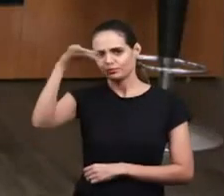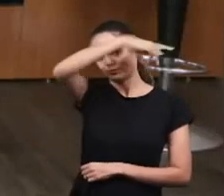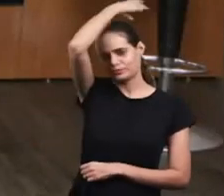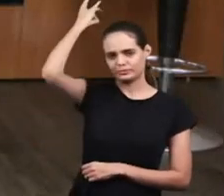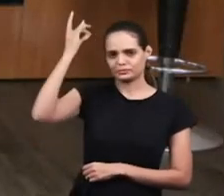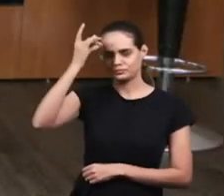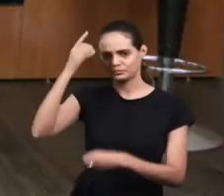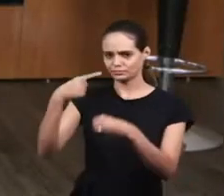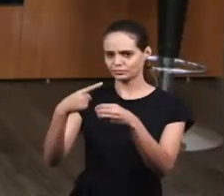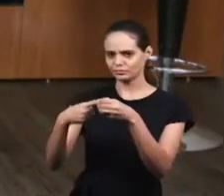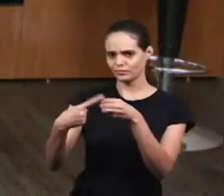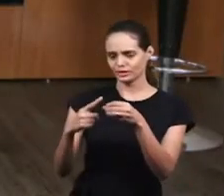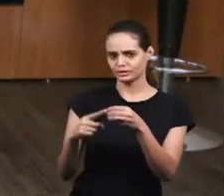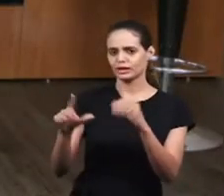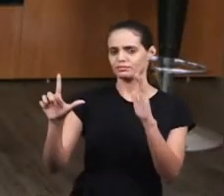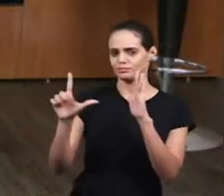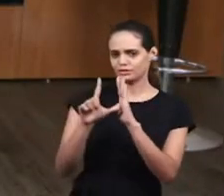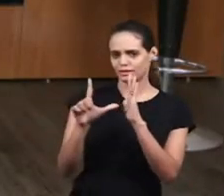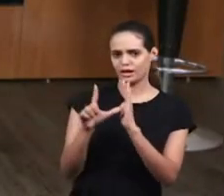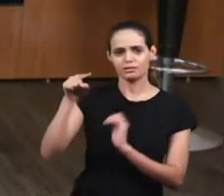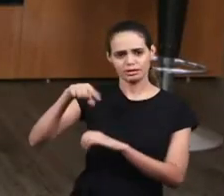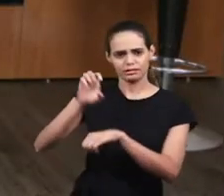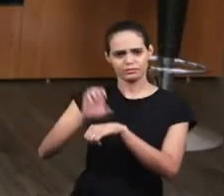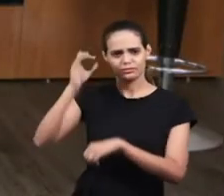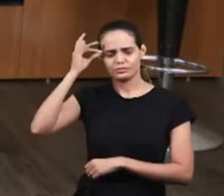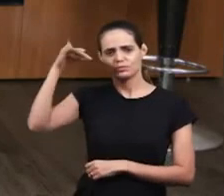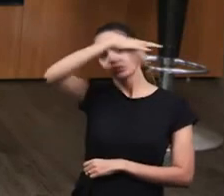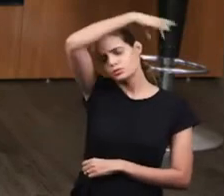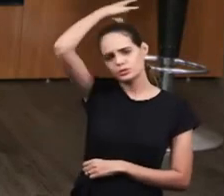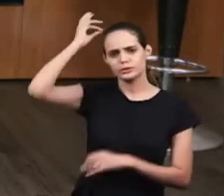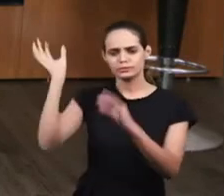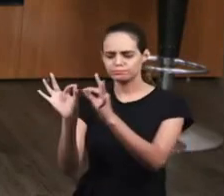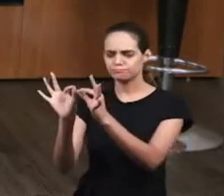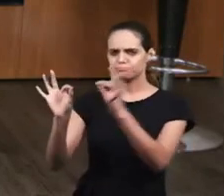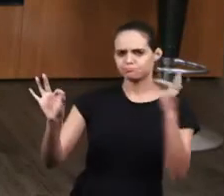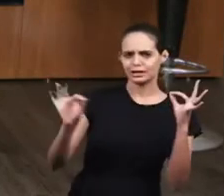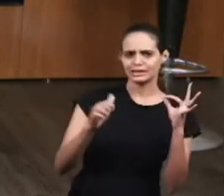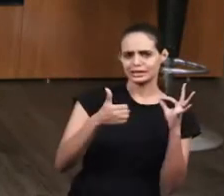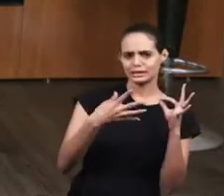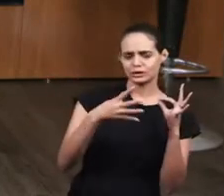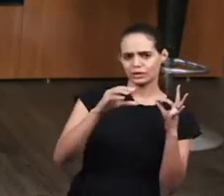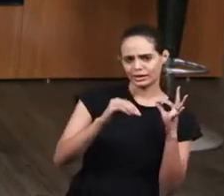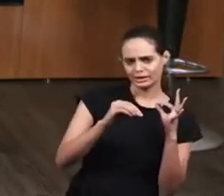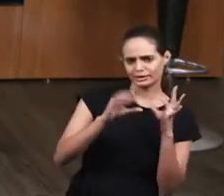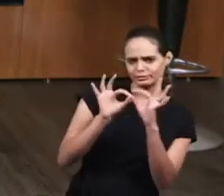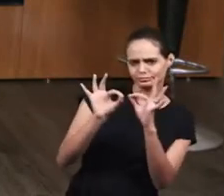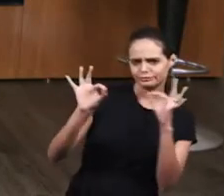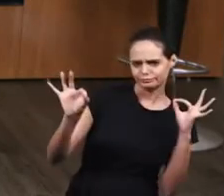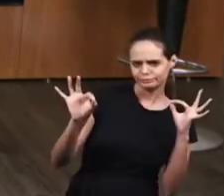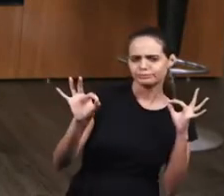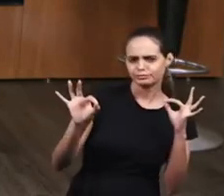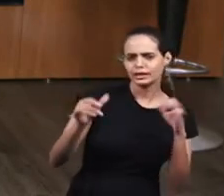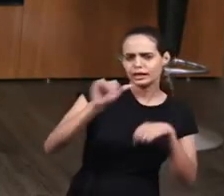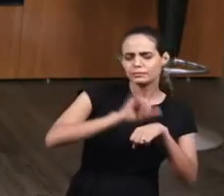Stadt Linhares, nördlich vom Espírito Santo, 180 Kilometer von der Hauptstadt entfernt, wurde das Maranaim